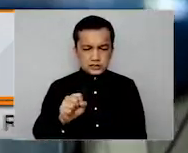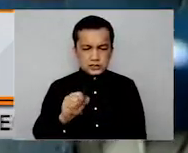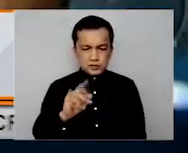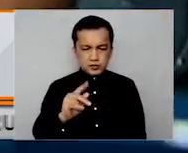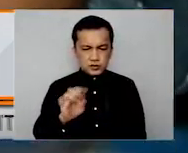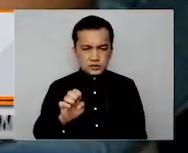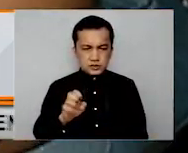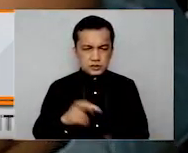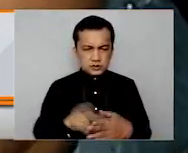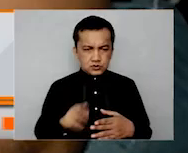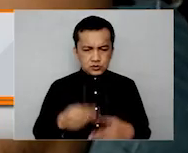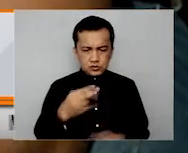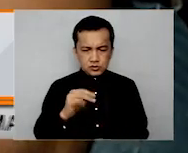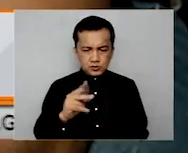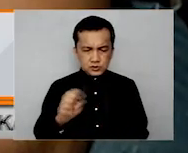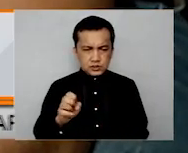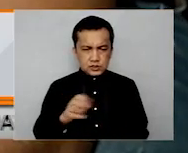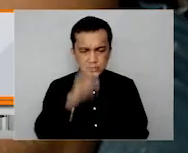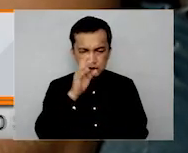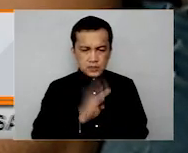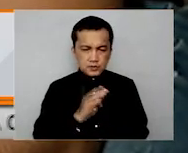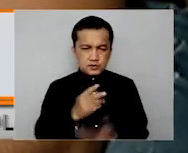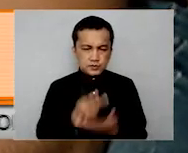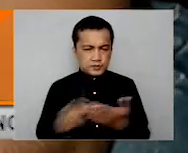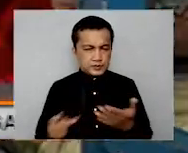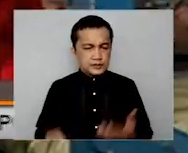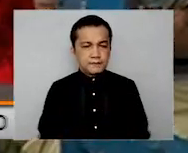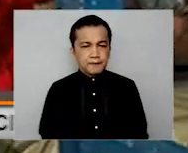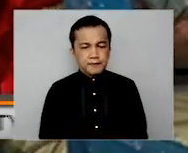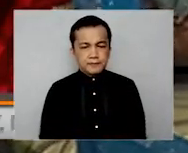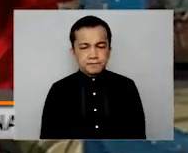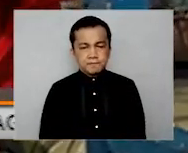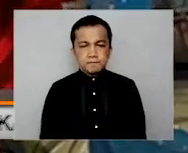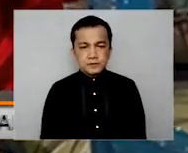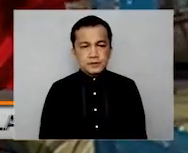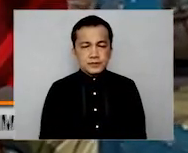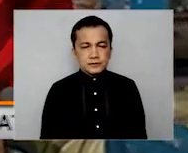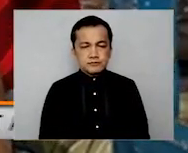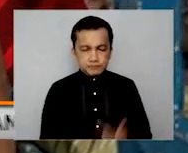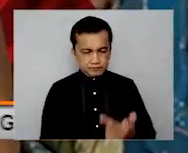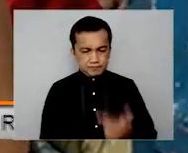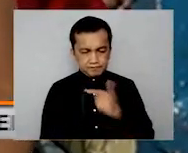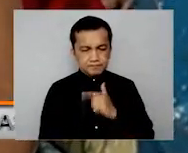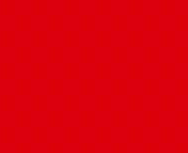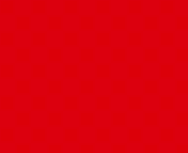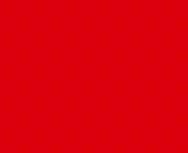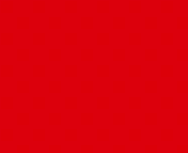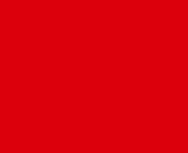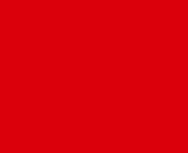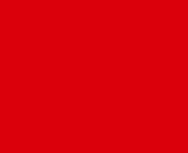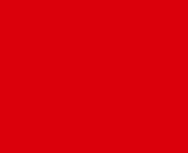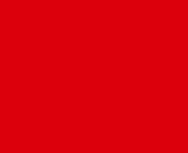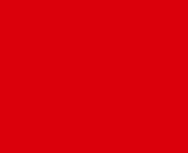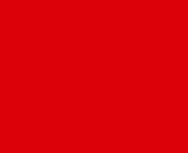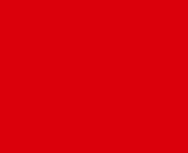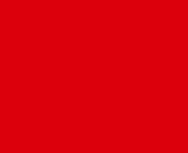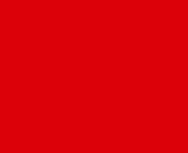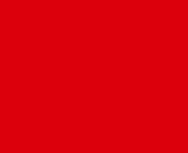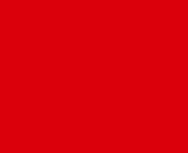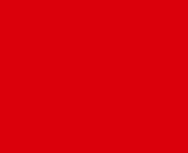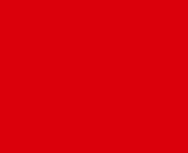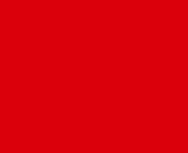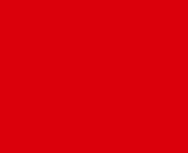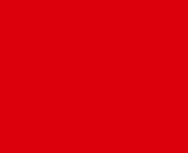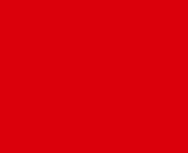to homicide and damage to property. Nagbabalita mula sa frontline, Gio Robles, News 5. Mga kapatid,